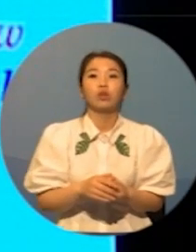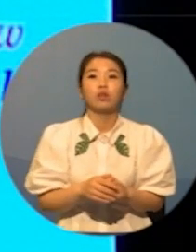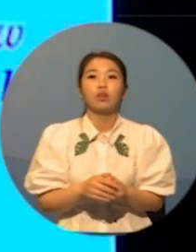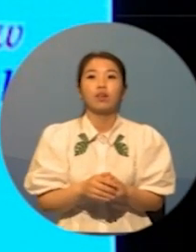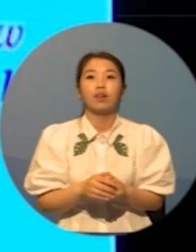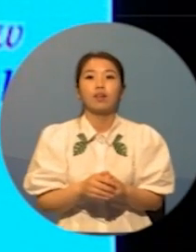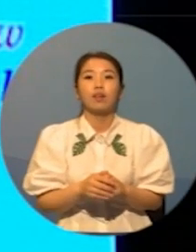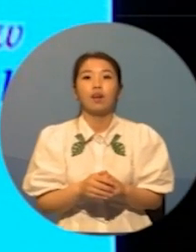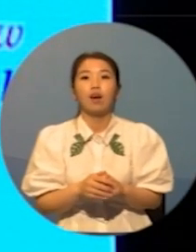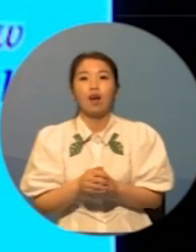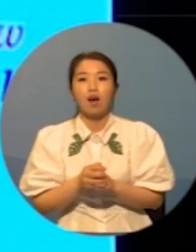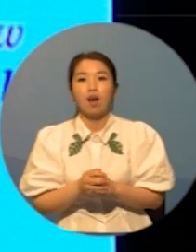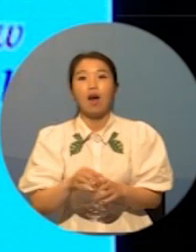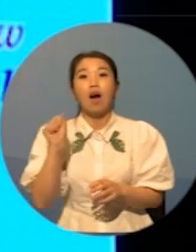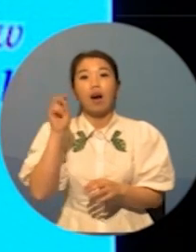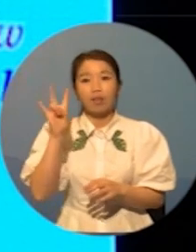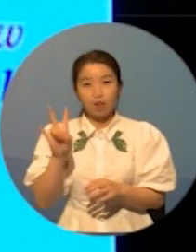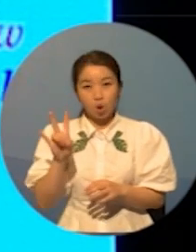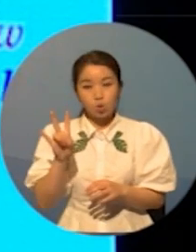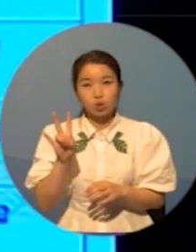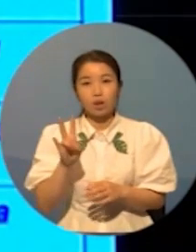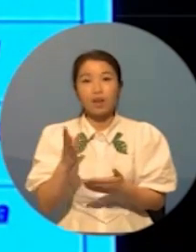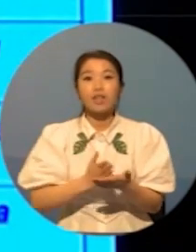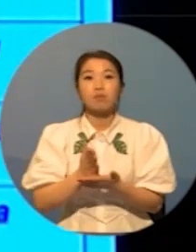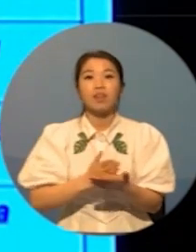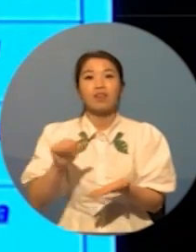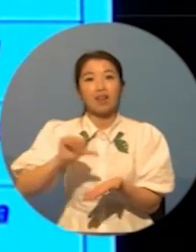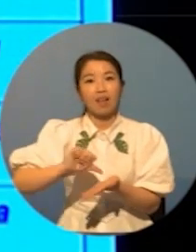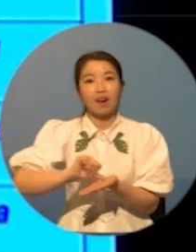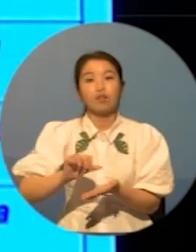қабағзасынан анықлауыш қызметін атқарып келген.